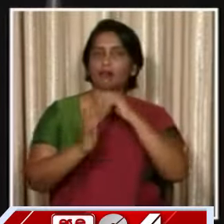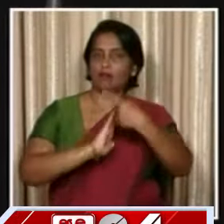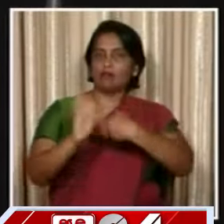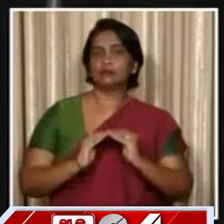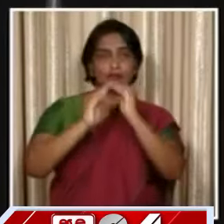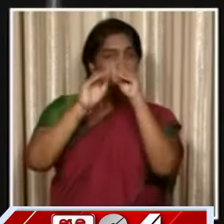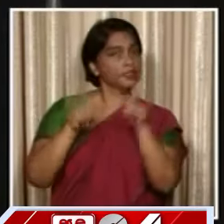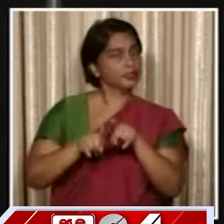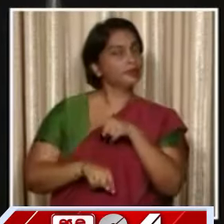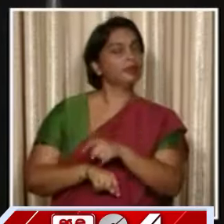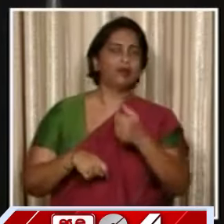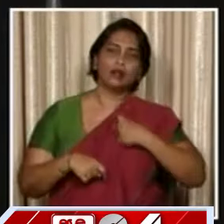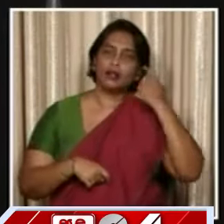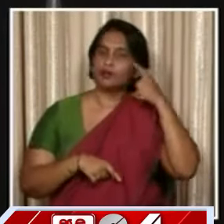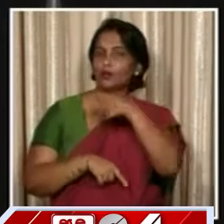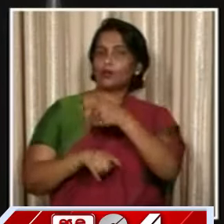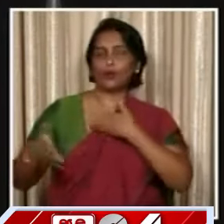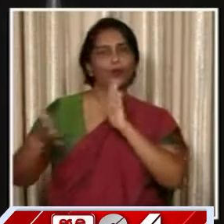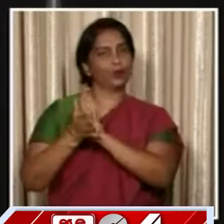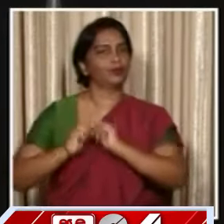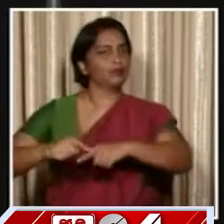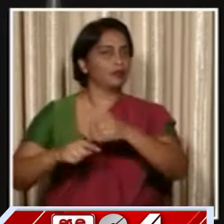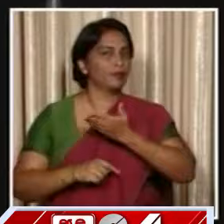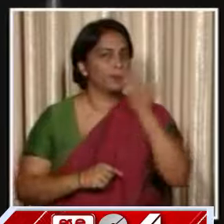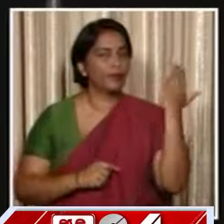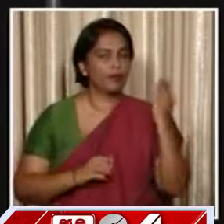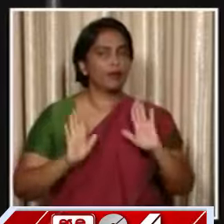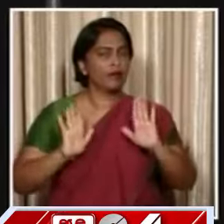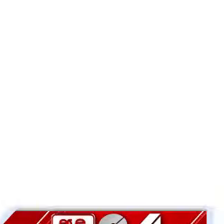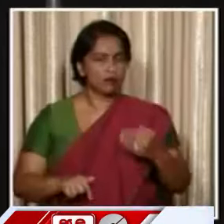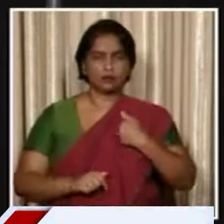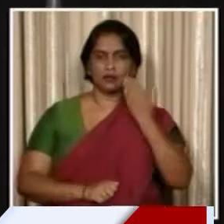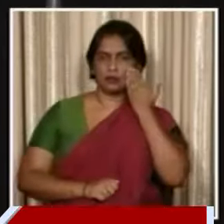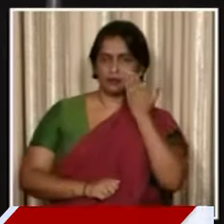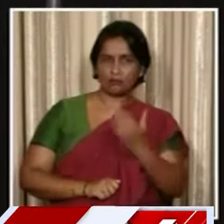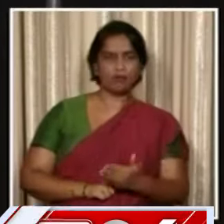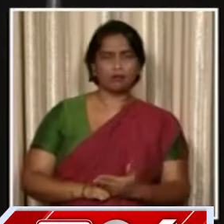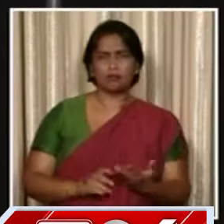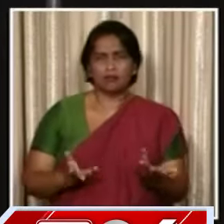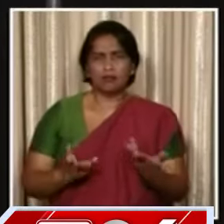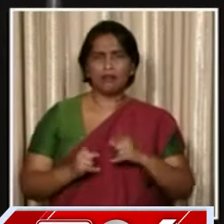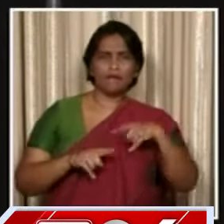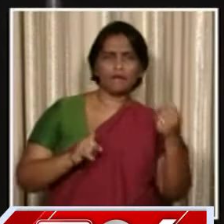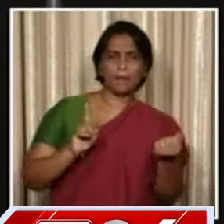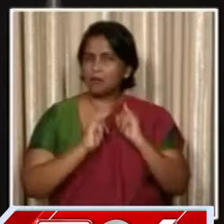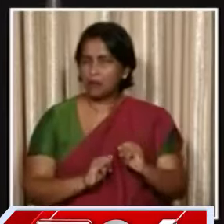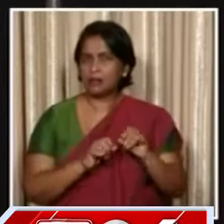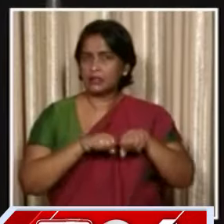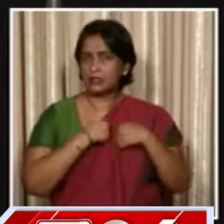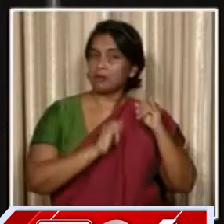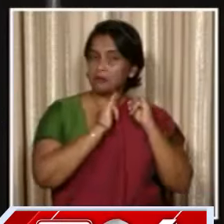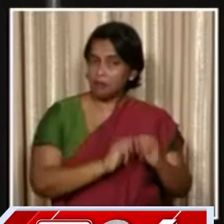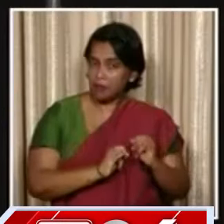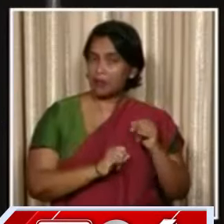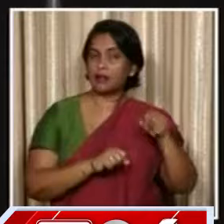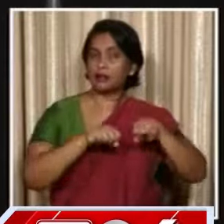කරායි කියලා. අපි හිතුවා එතුමාත් එක්කලා මේ ගමන යන්න පුළුවන් කියලා. හැබැයි දැන් අපිට පේනවා මේ මොකක් හරි වෙන බලවේගයක් ක්‍රියාත්මක වෙනවායි කියලා. අර